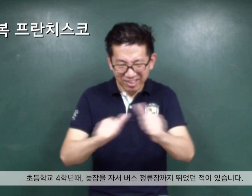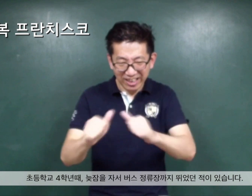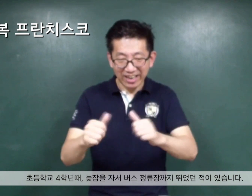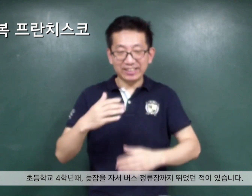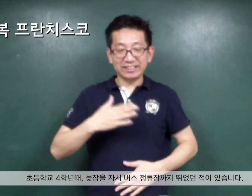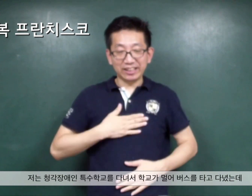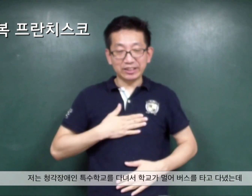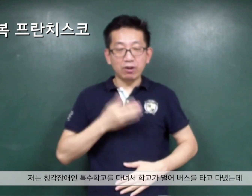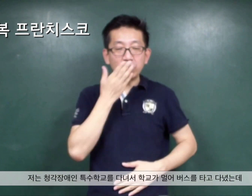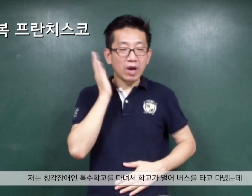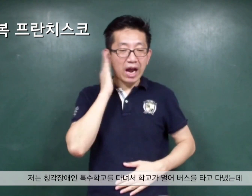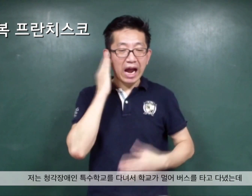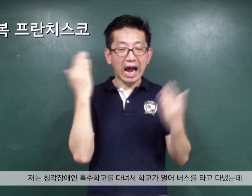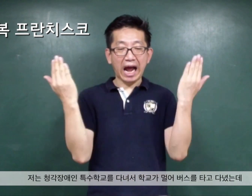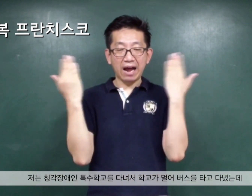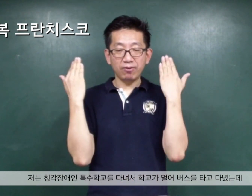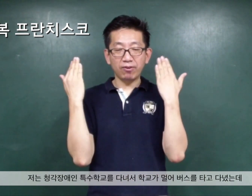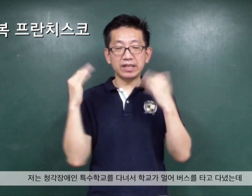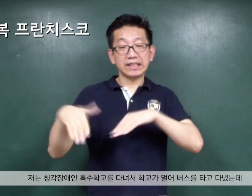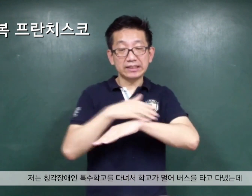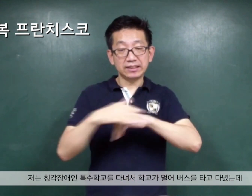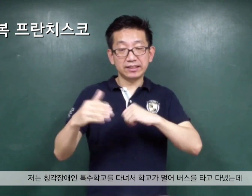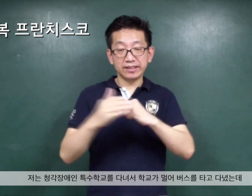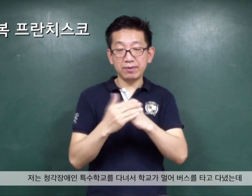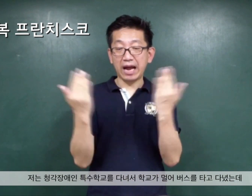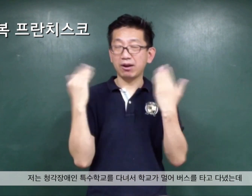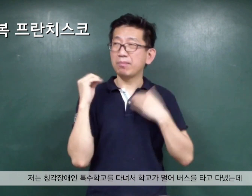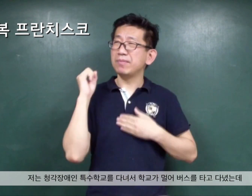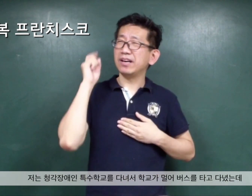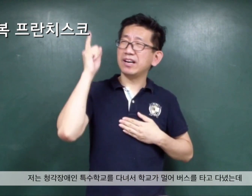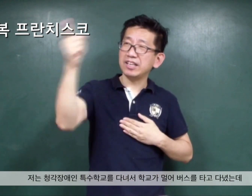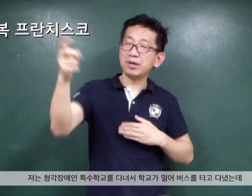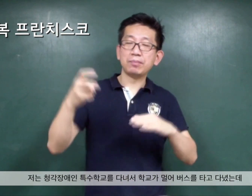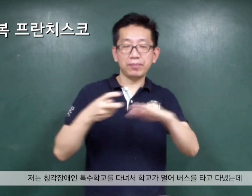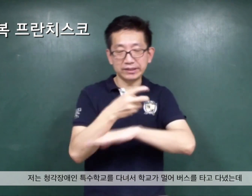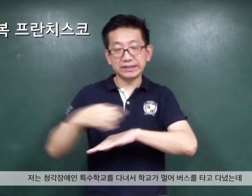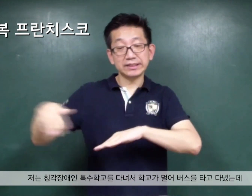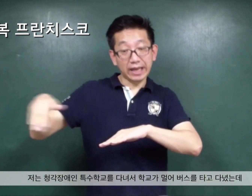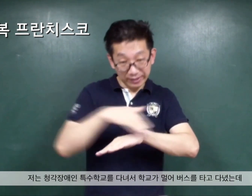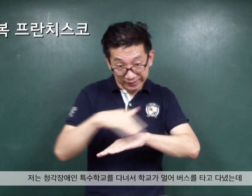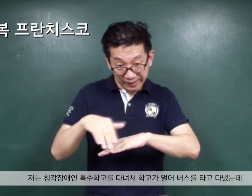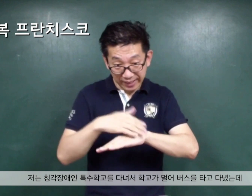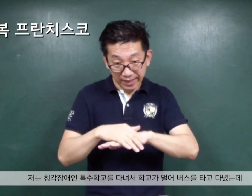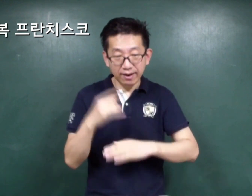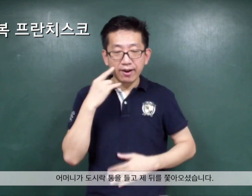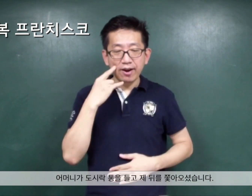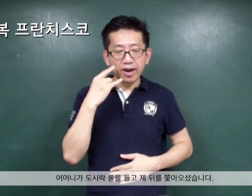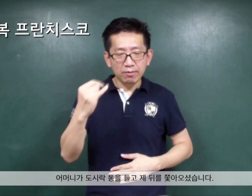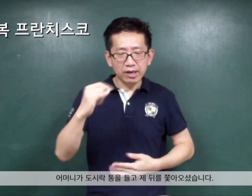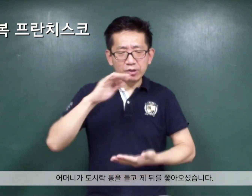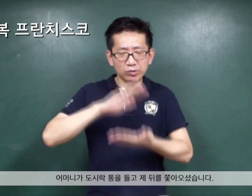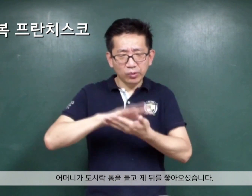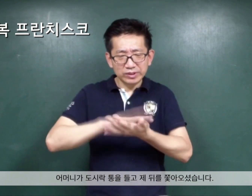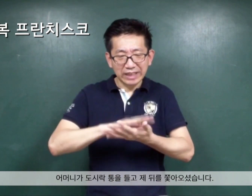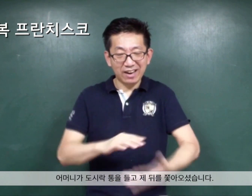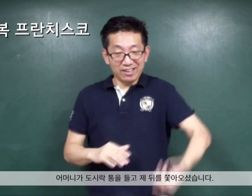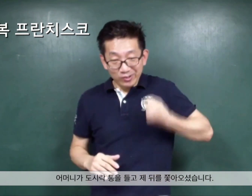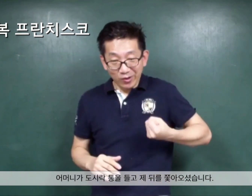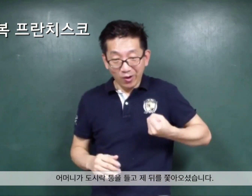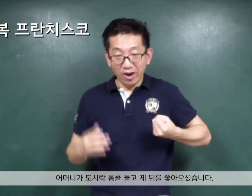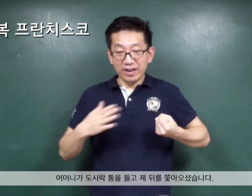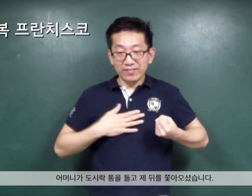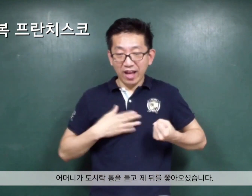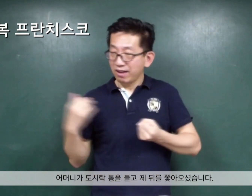있습니다. 청각장애인 학교가 멀어서 버스를 타고 갔는데 어머니가 도시락통을 들고 제